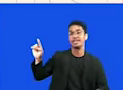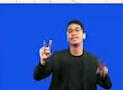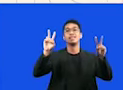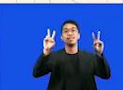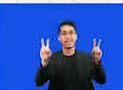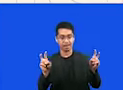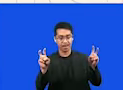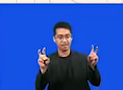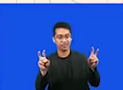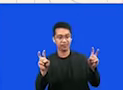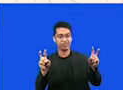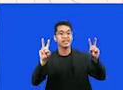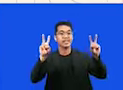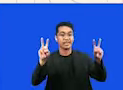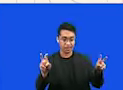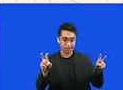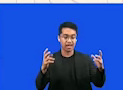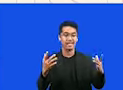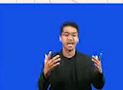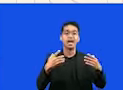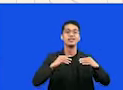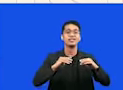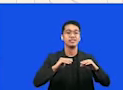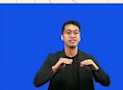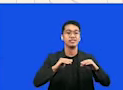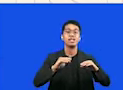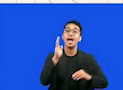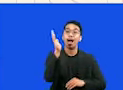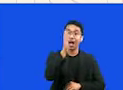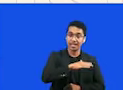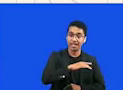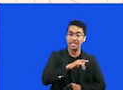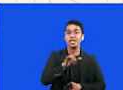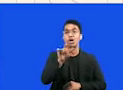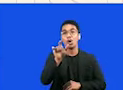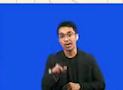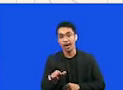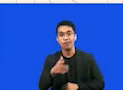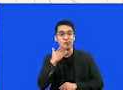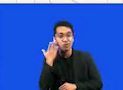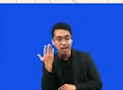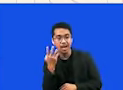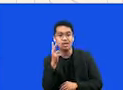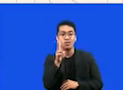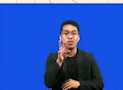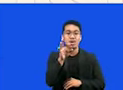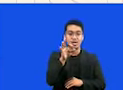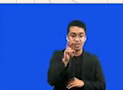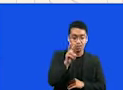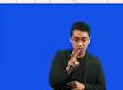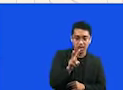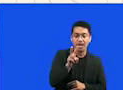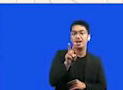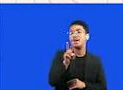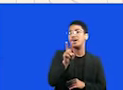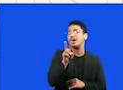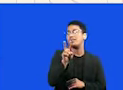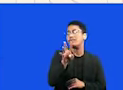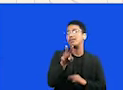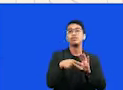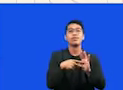yang diadakan tema hari orang muda 24 November 2024 nantinya